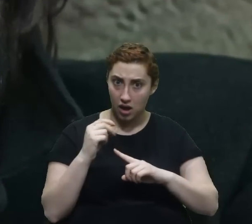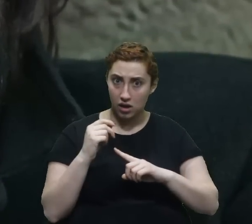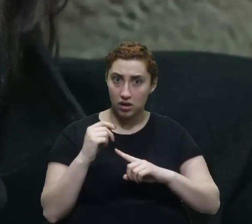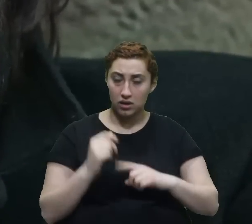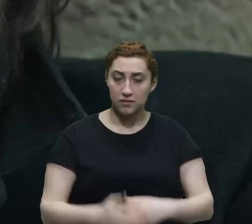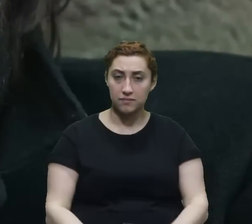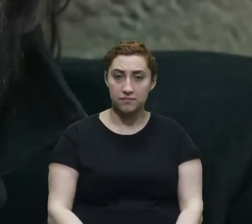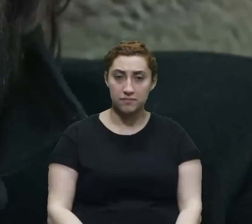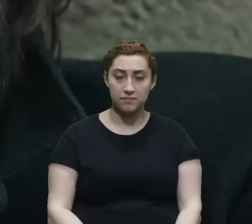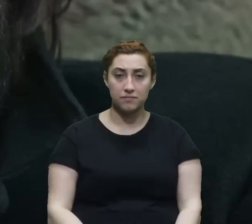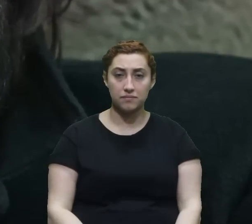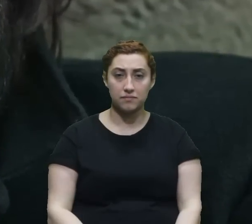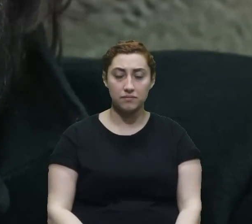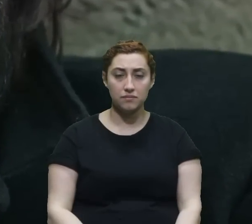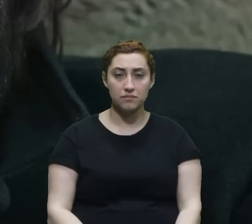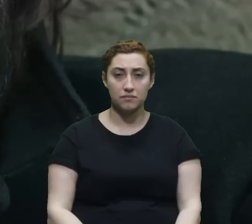İshak.